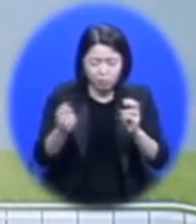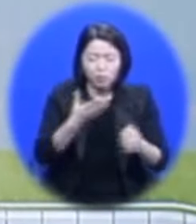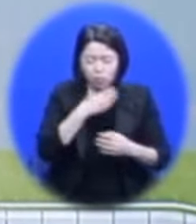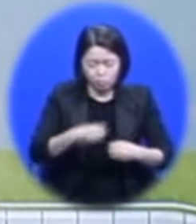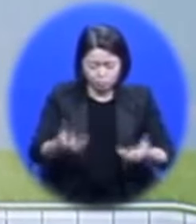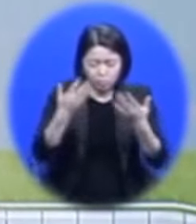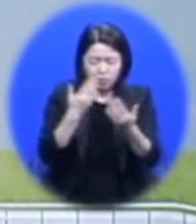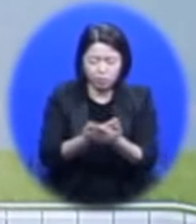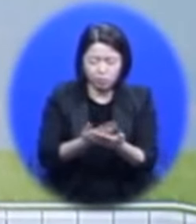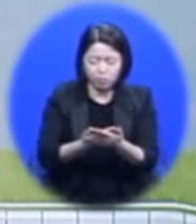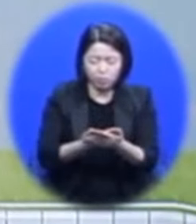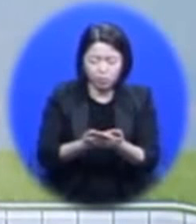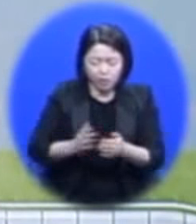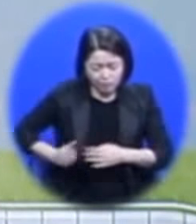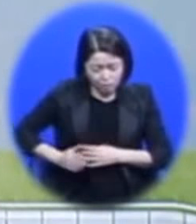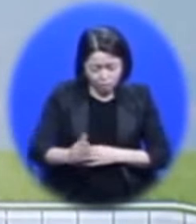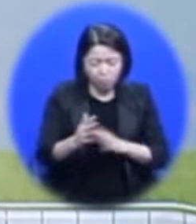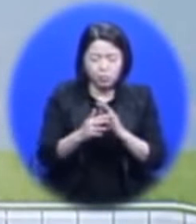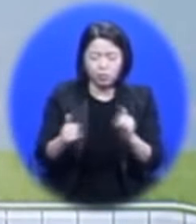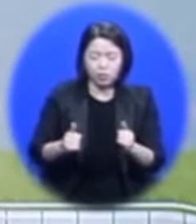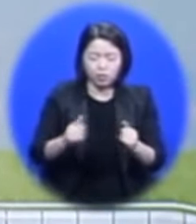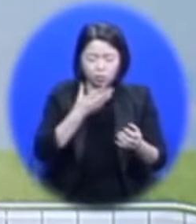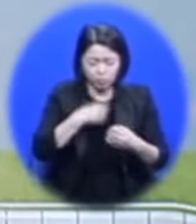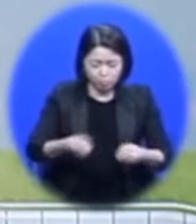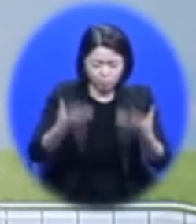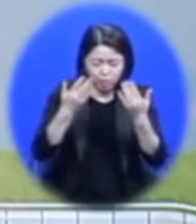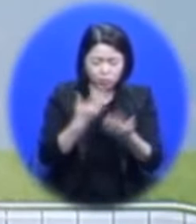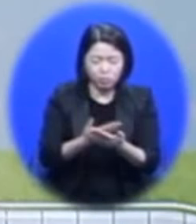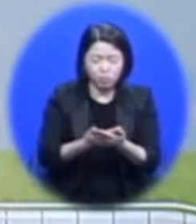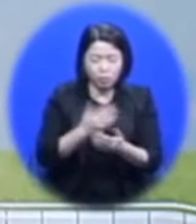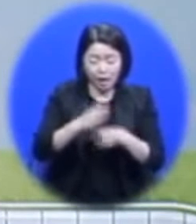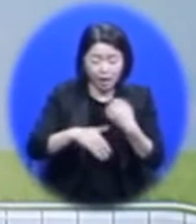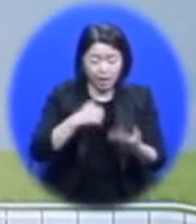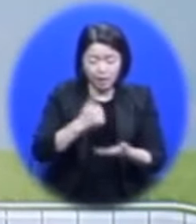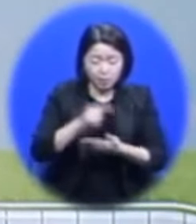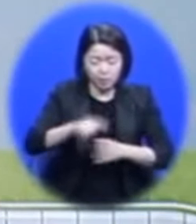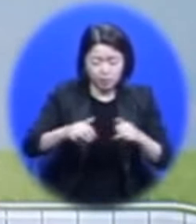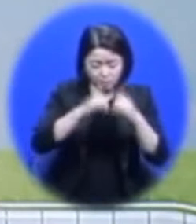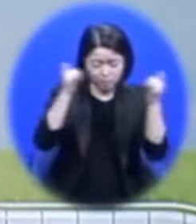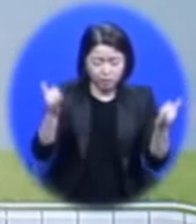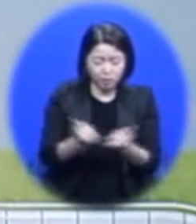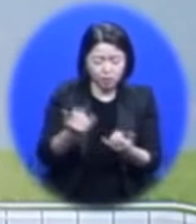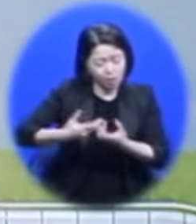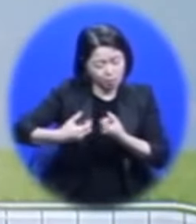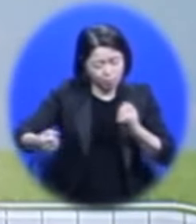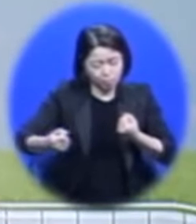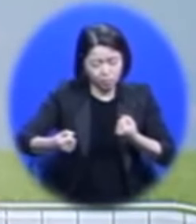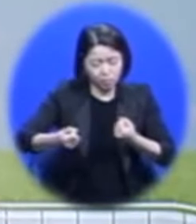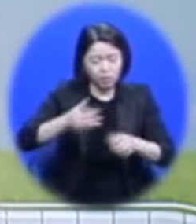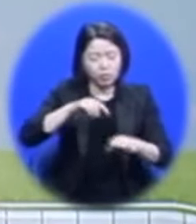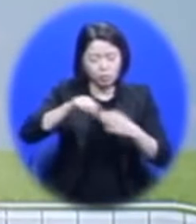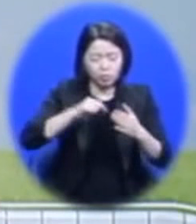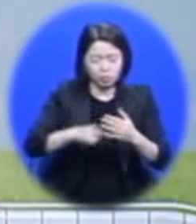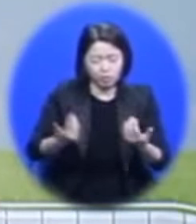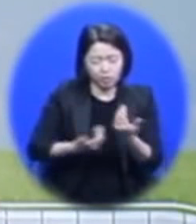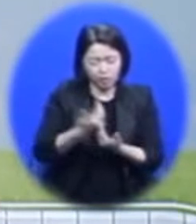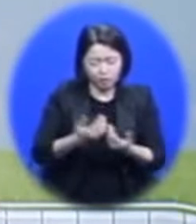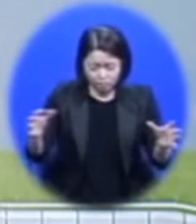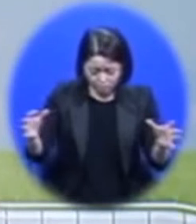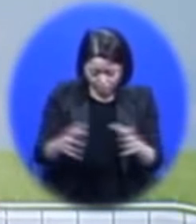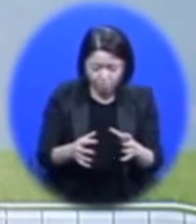주시고 전문인들을 축복해 주시고 하나님이 사회를 분열해서 갈등해서